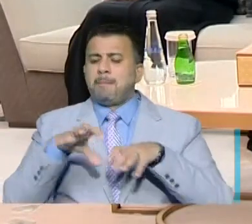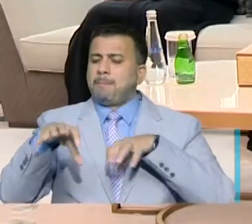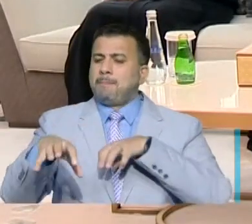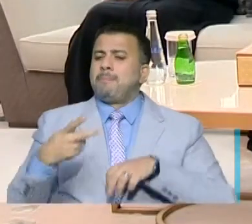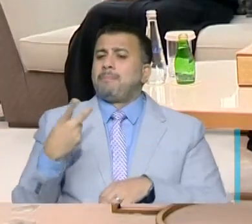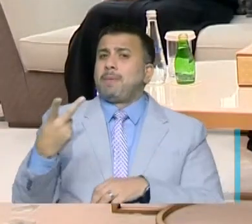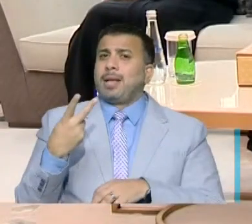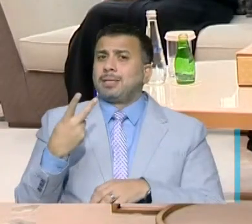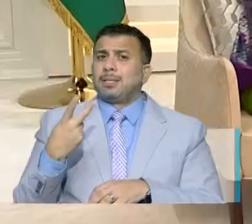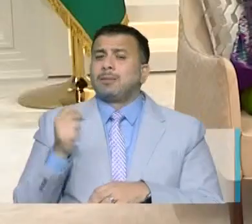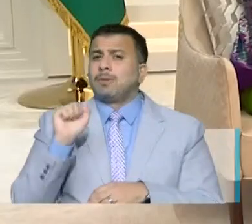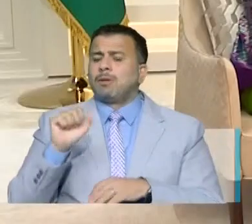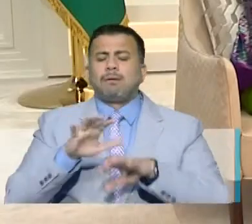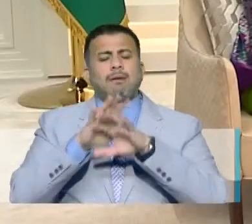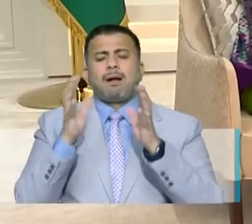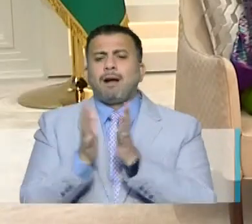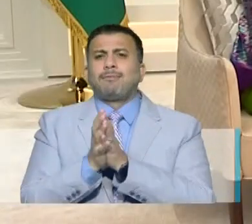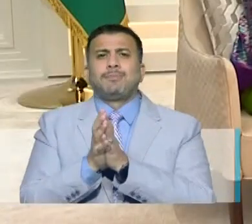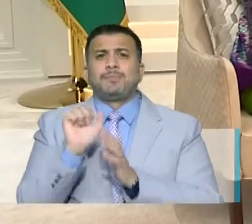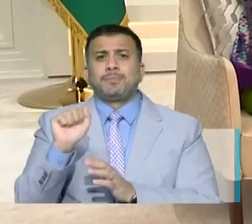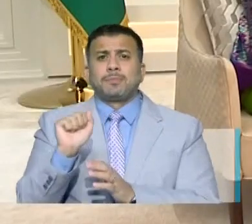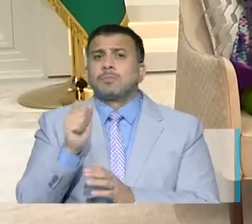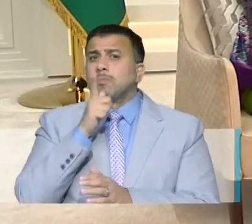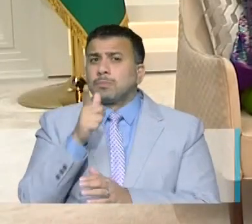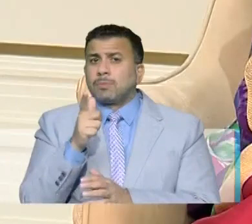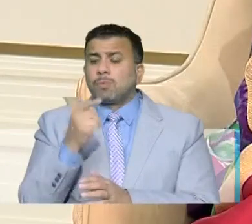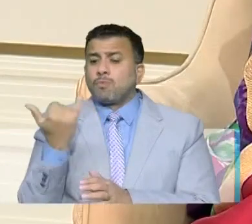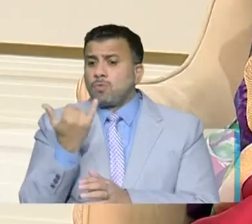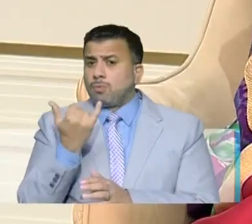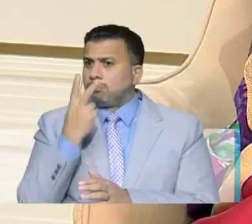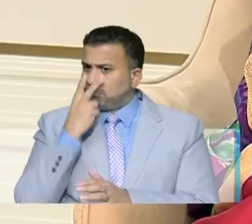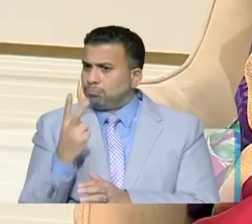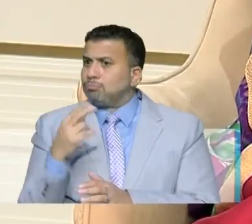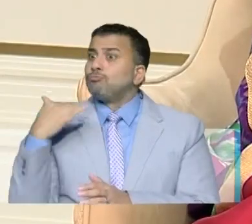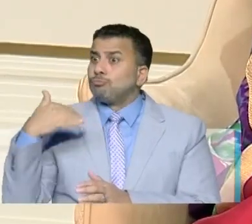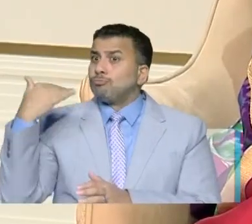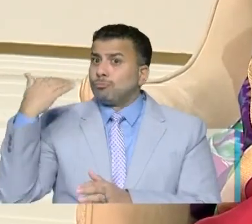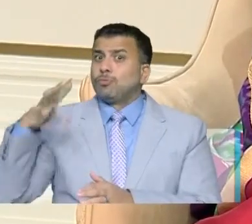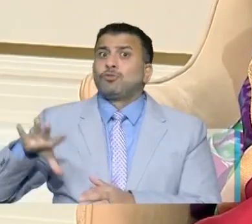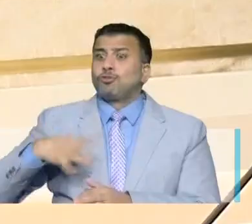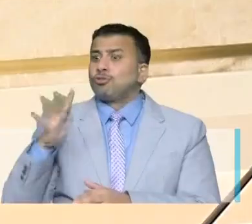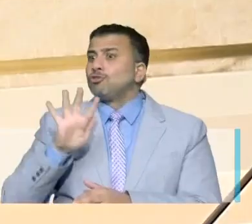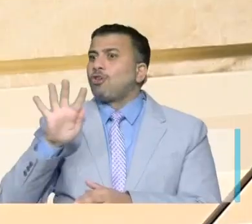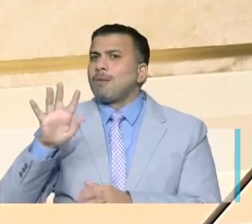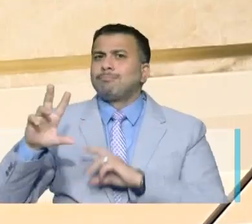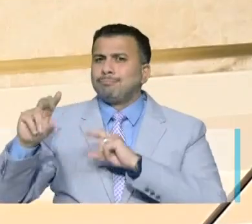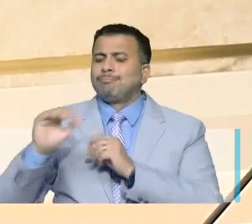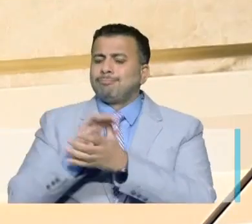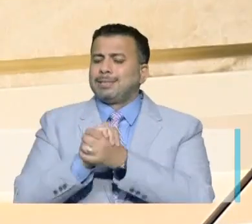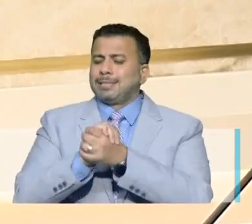البلدين في القطاعات كافه بما يجسد حرص وتطلعات قيادتي وشعبي البلدين